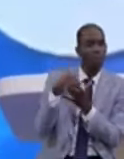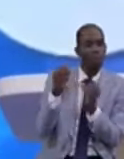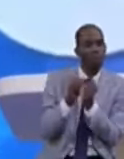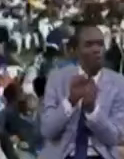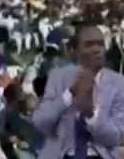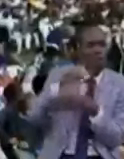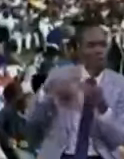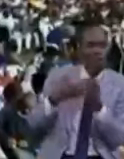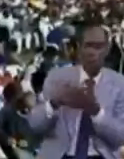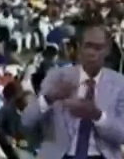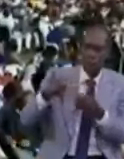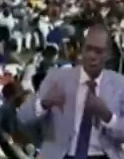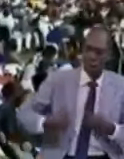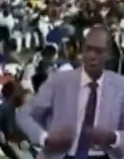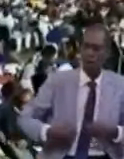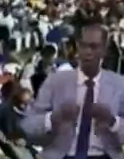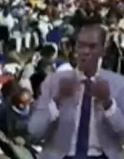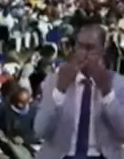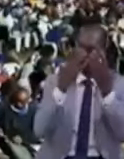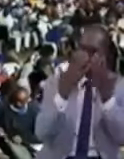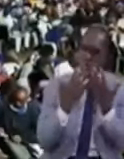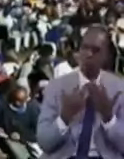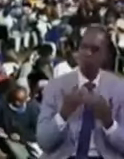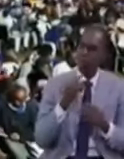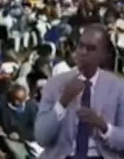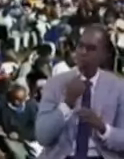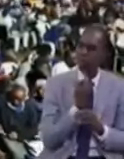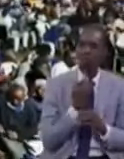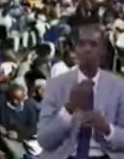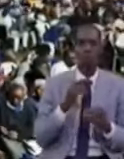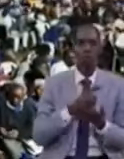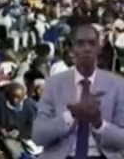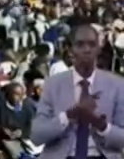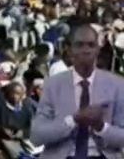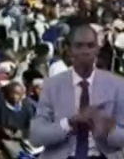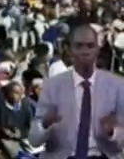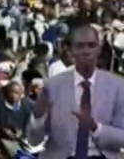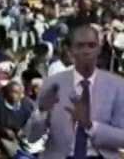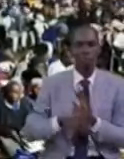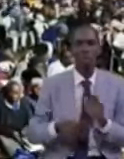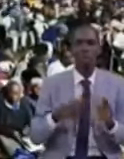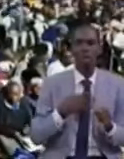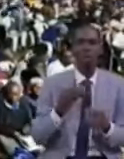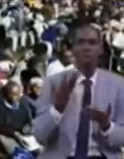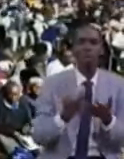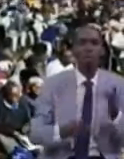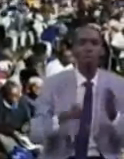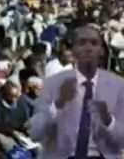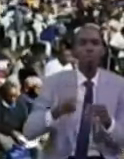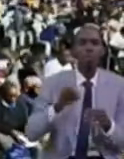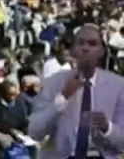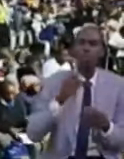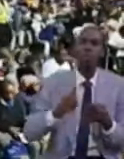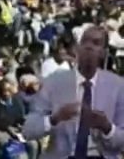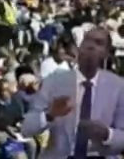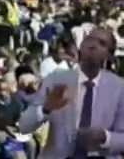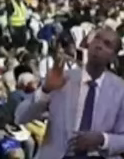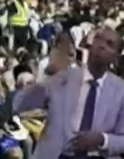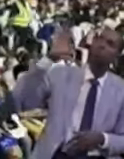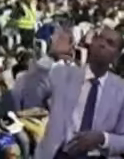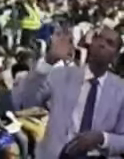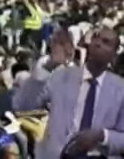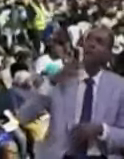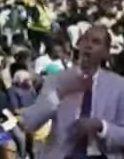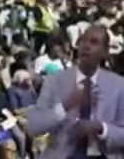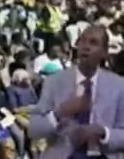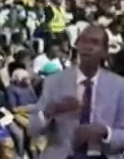ta pensée quand tu ça c'est la grâce que je veux je veux pas seulement que tu lève la main pour être le même